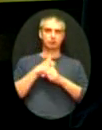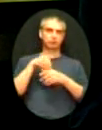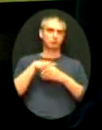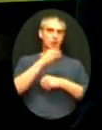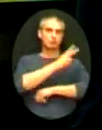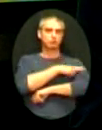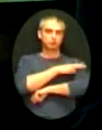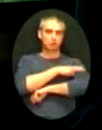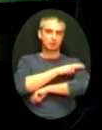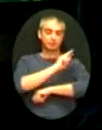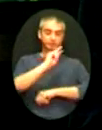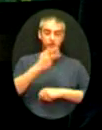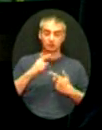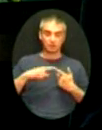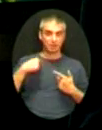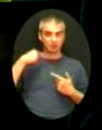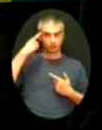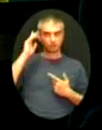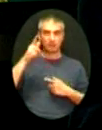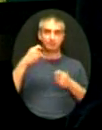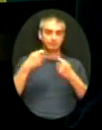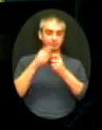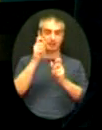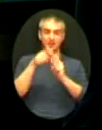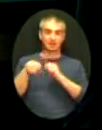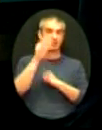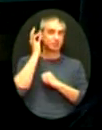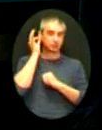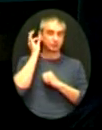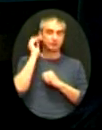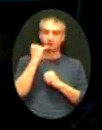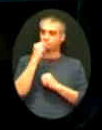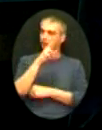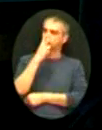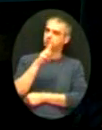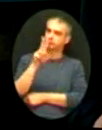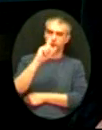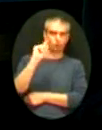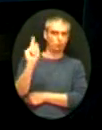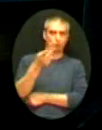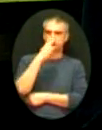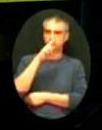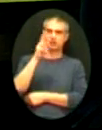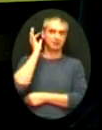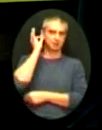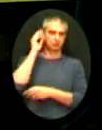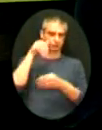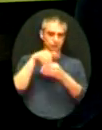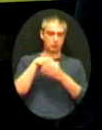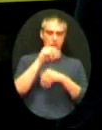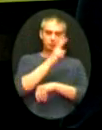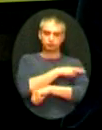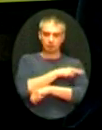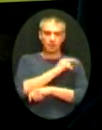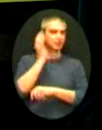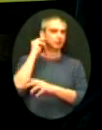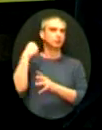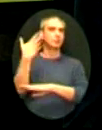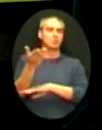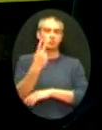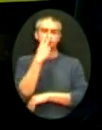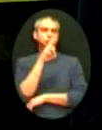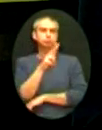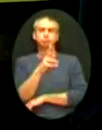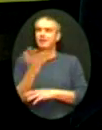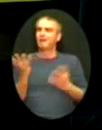במשטרה. ושנית, אני חושבת גם לגבי אותן נשים וגם לגבי נשים שעכשיו מסתכלות, והרי כולנו מסתכלות, נשים בתוך המשטרה, נשים מחוץ למשטרה,